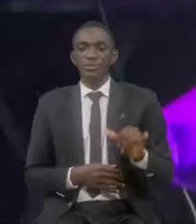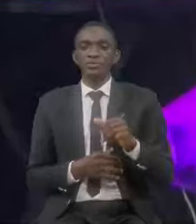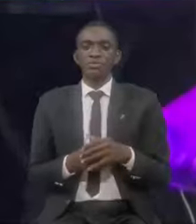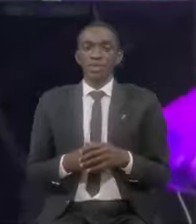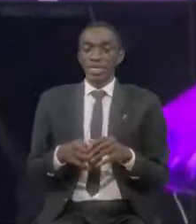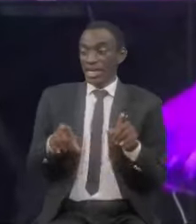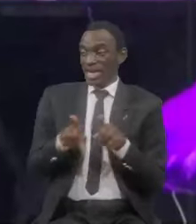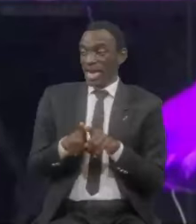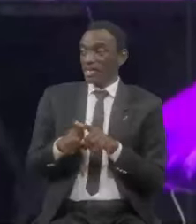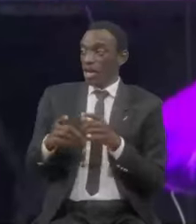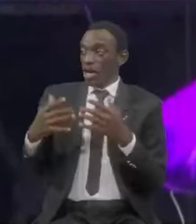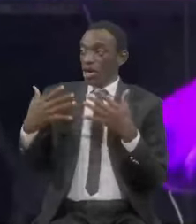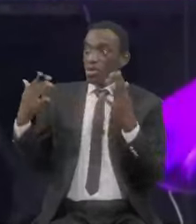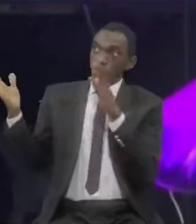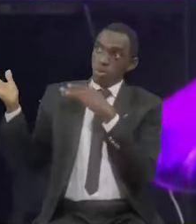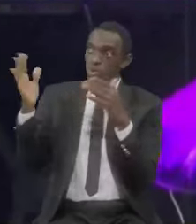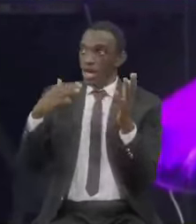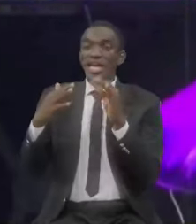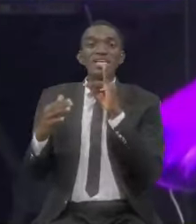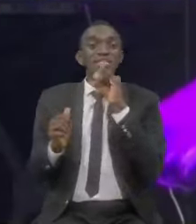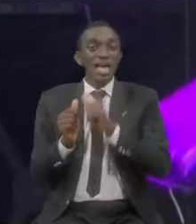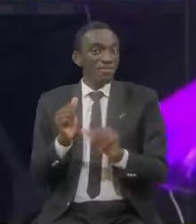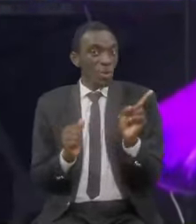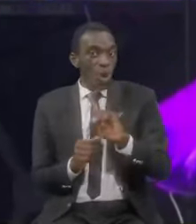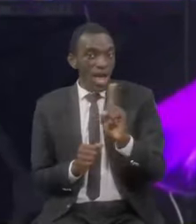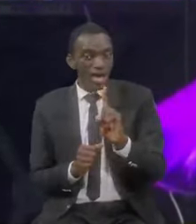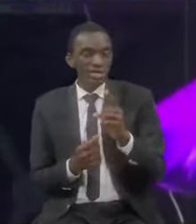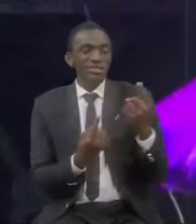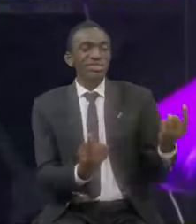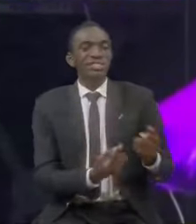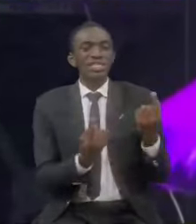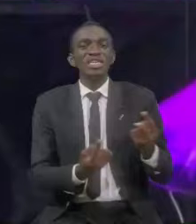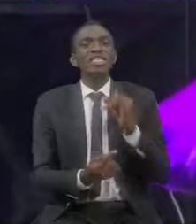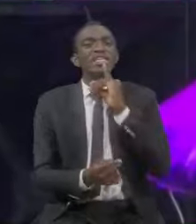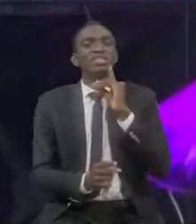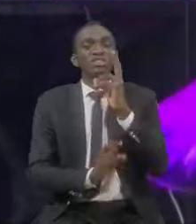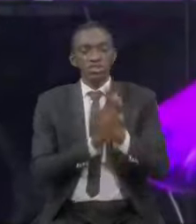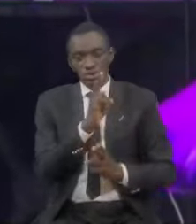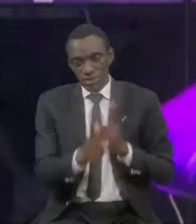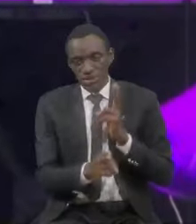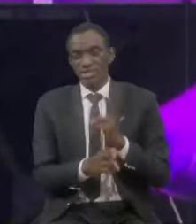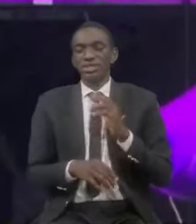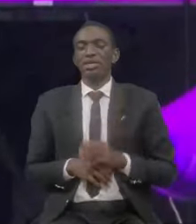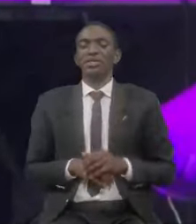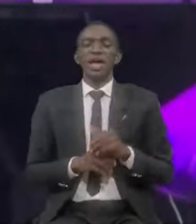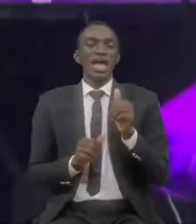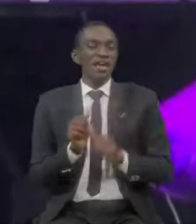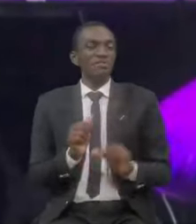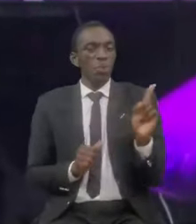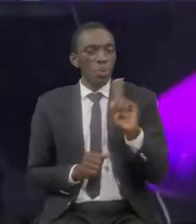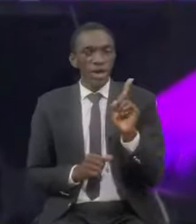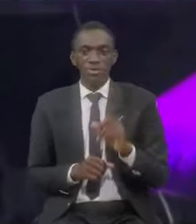Tel que l'air est universel, de même, le péché est